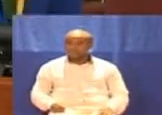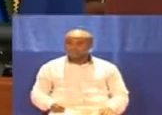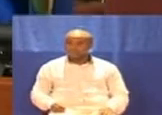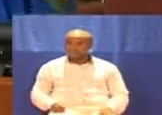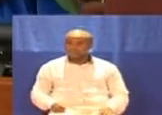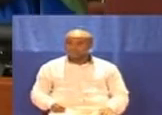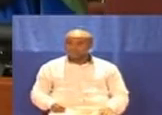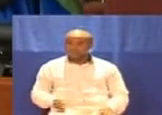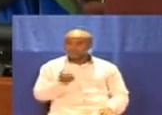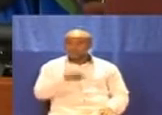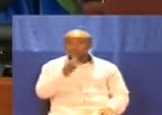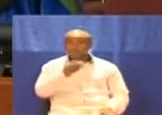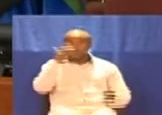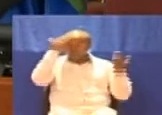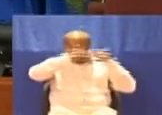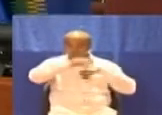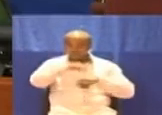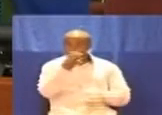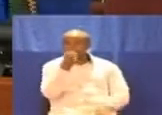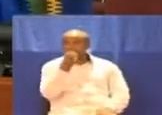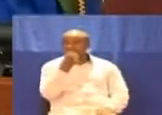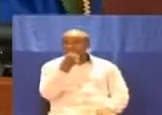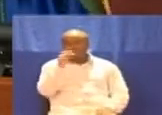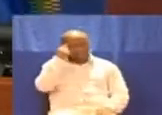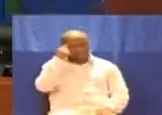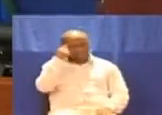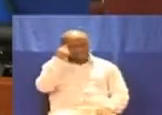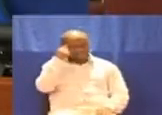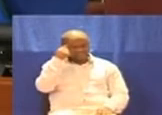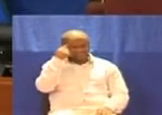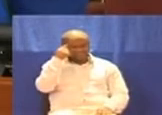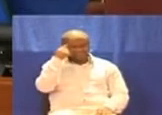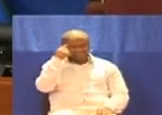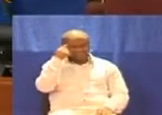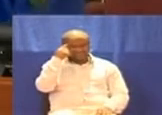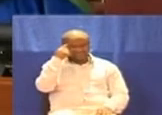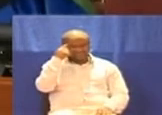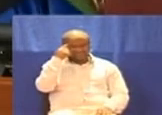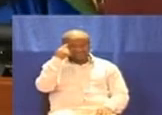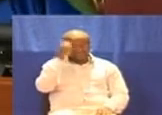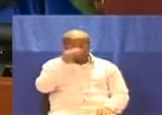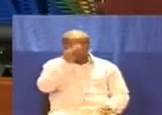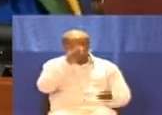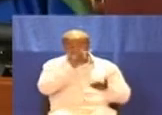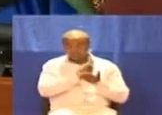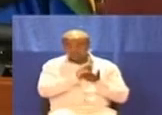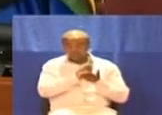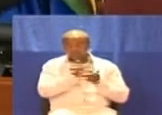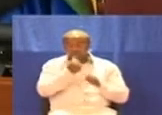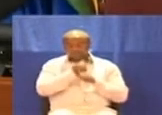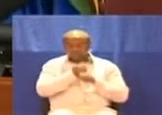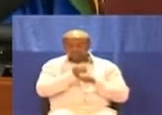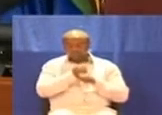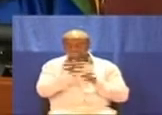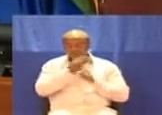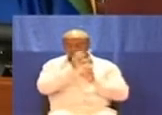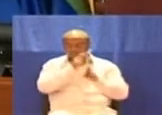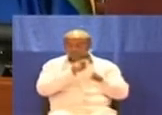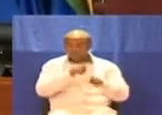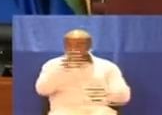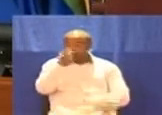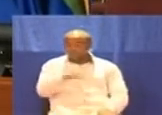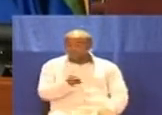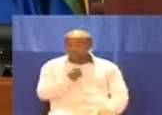4 usiku ikibidi, lakini sidhani kama itafika huko, na tutaishia tu kwa wakati, tutapeleka kisayansi. Kwa tutapiga